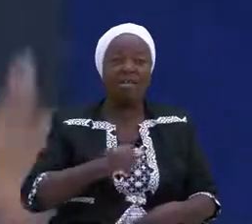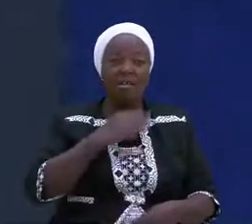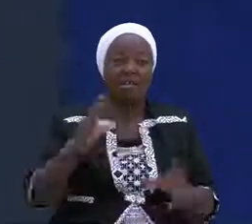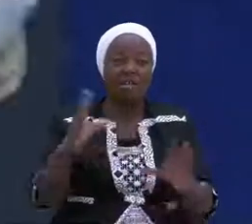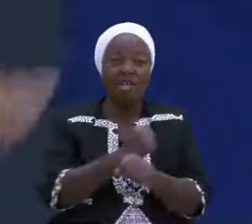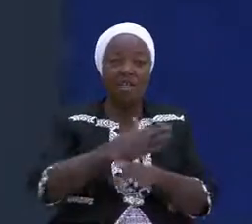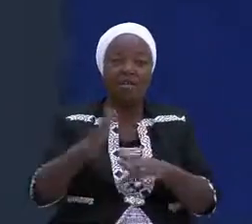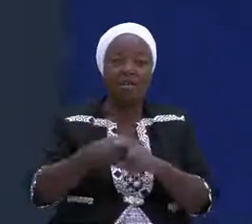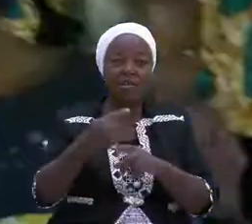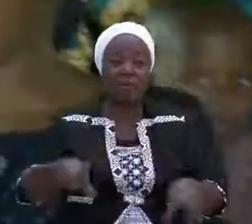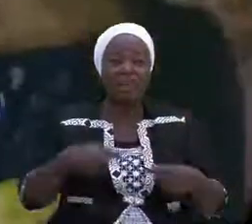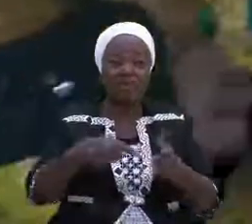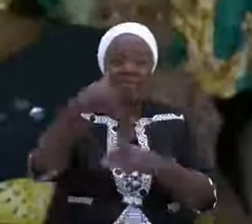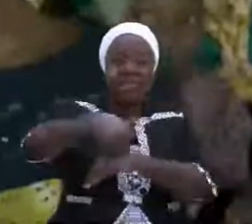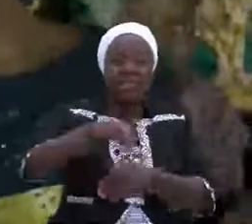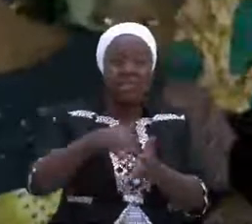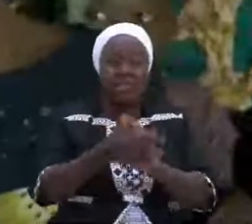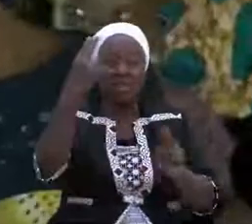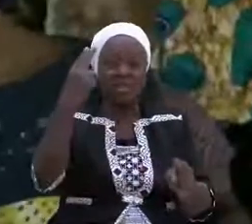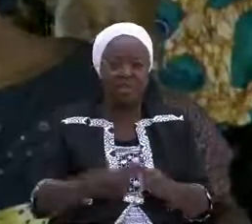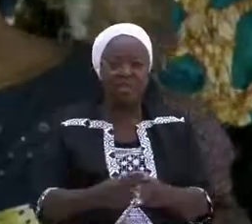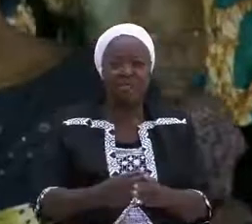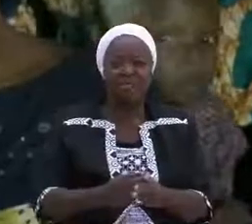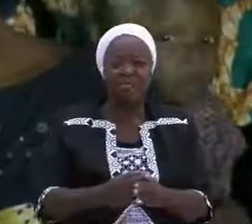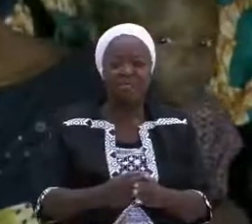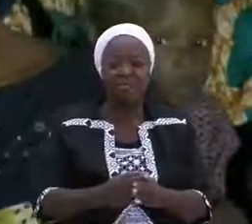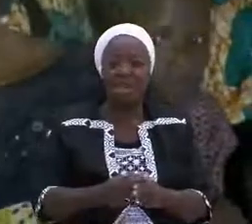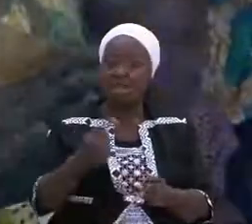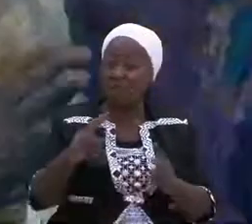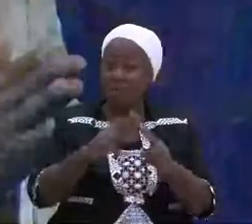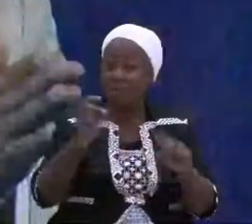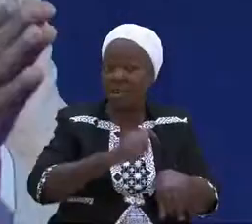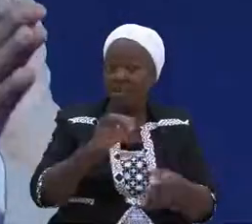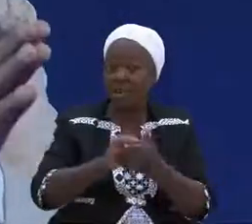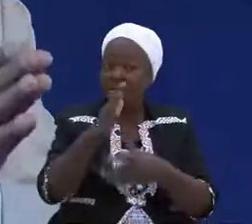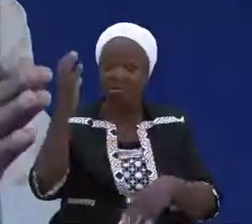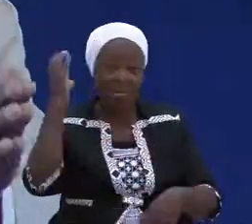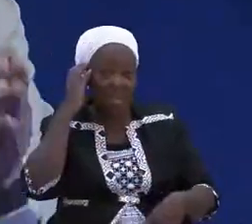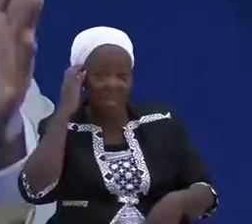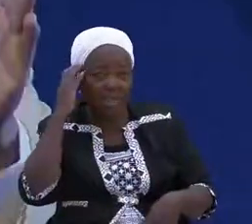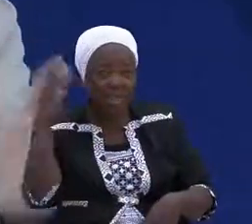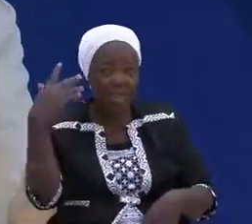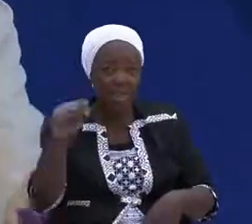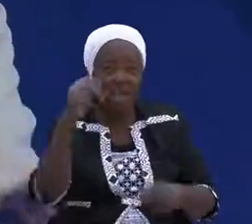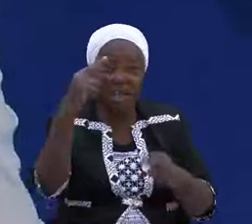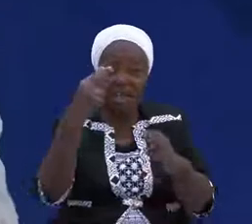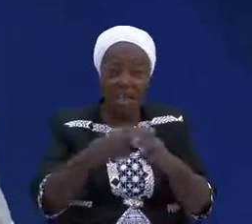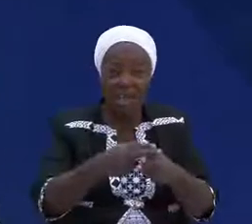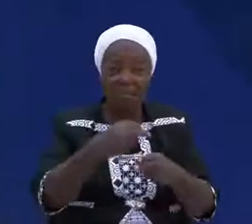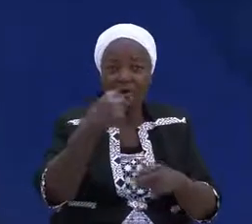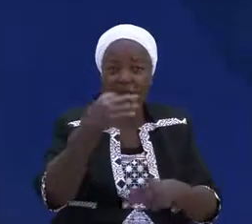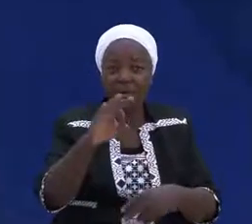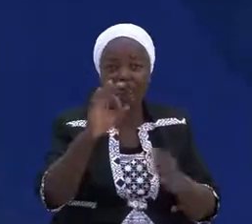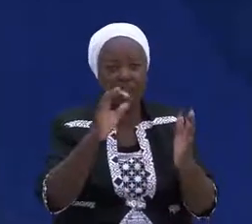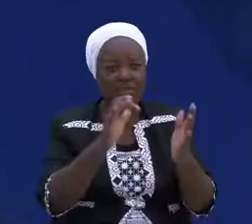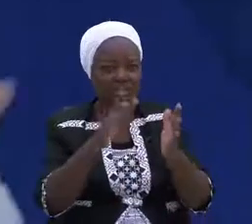de ta vie ce soir au nom de Jésus. Dès que tu entends le nom de